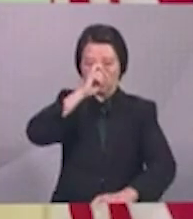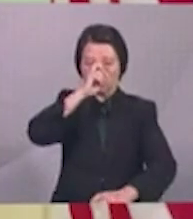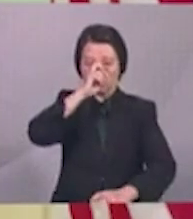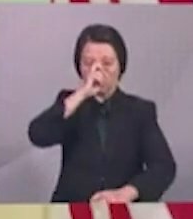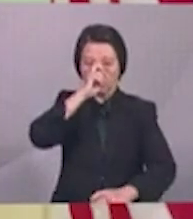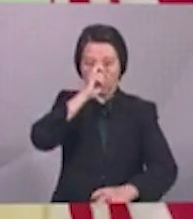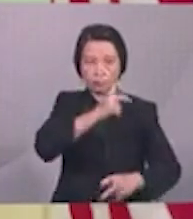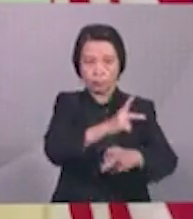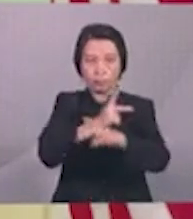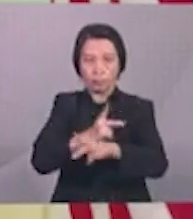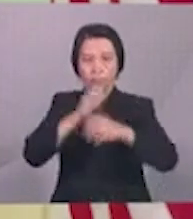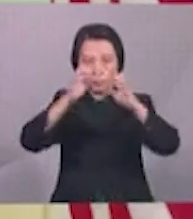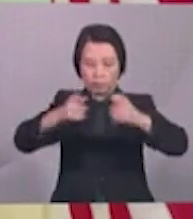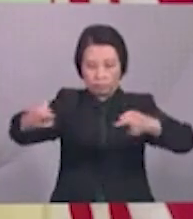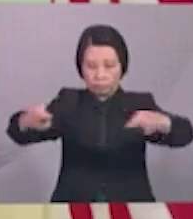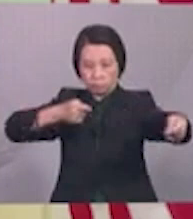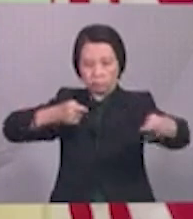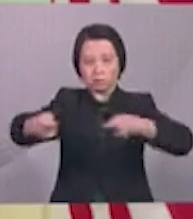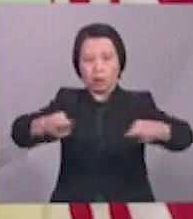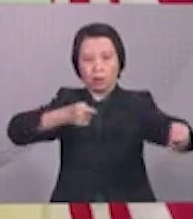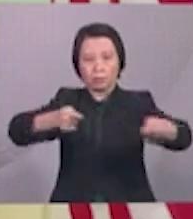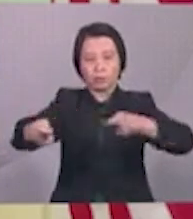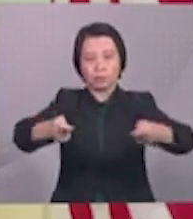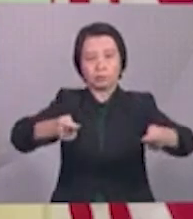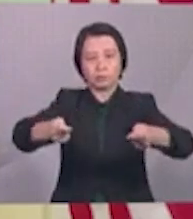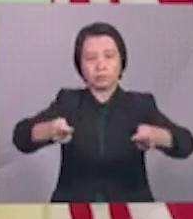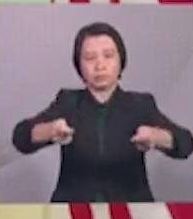administratif, secara pentadbiran. Jadi